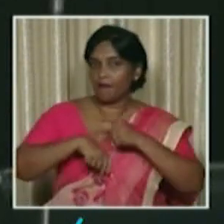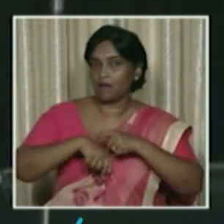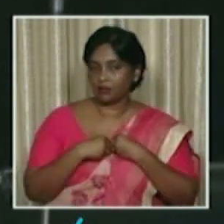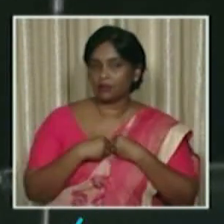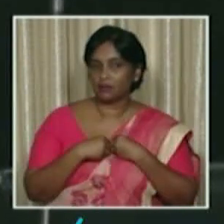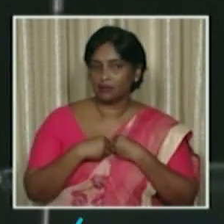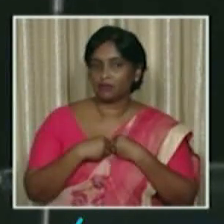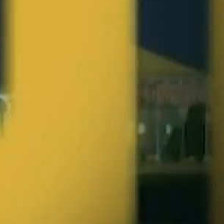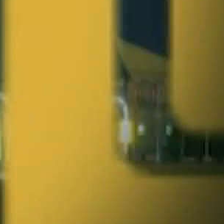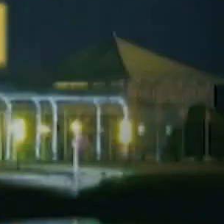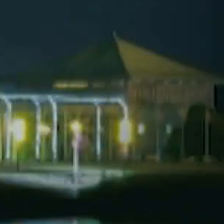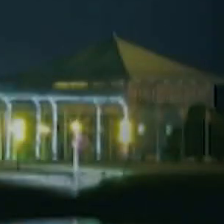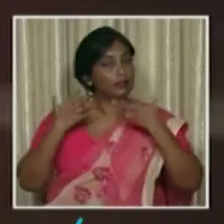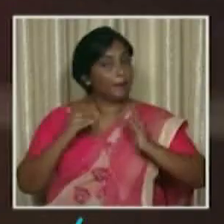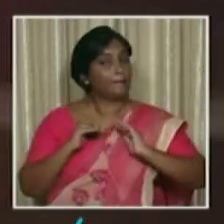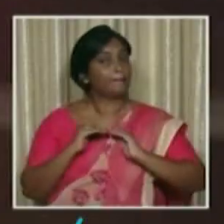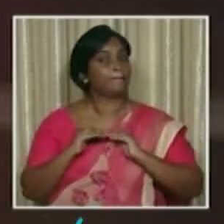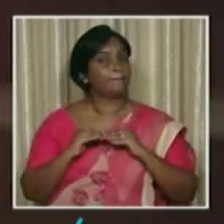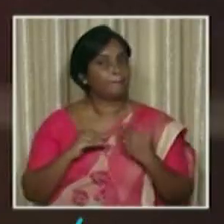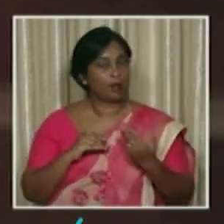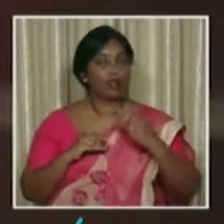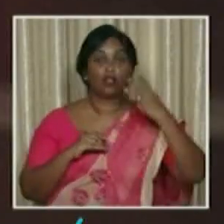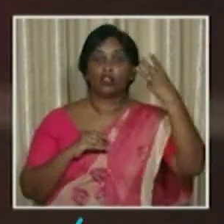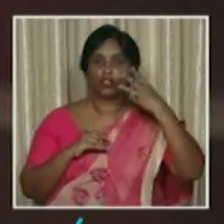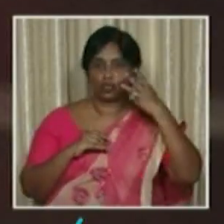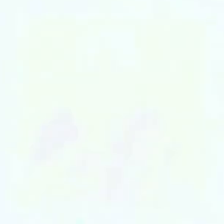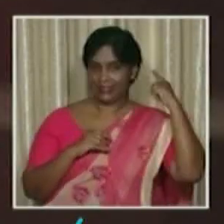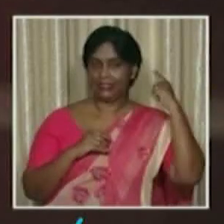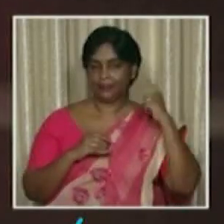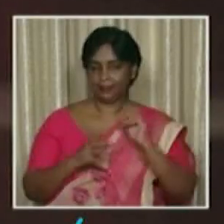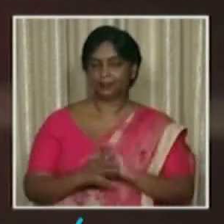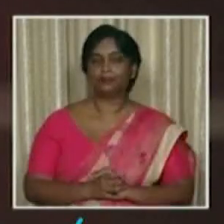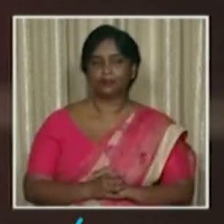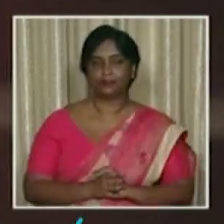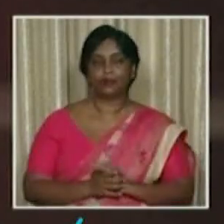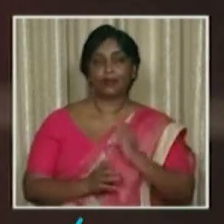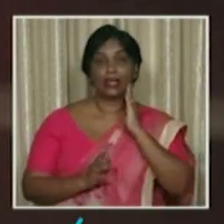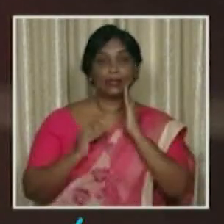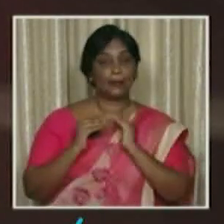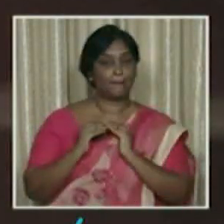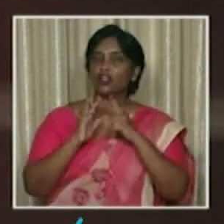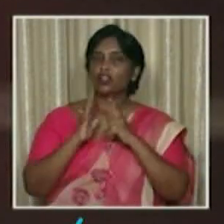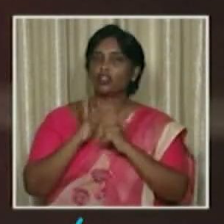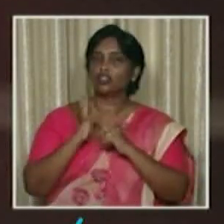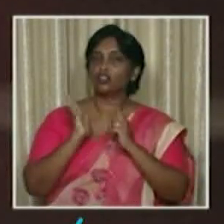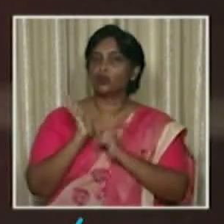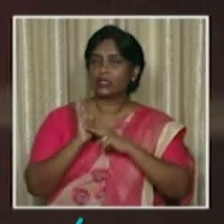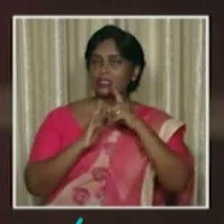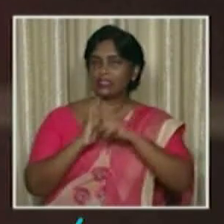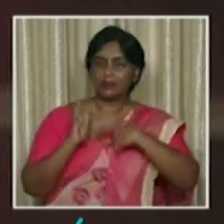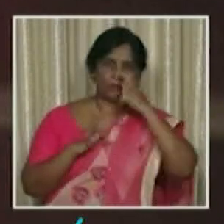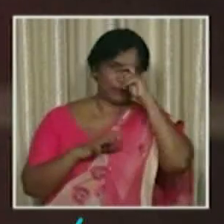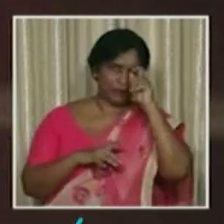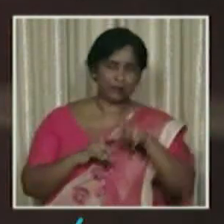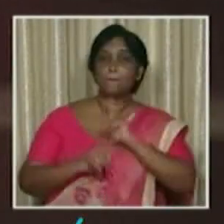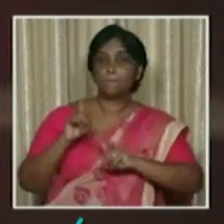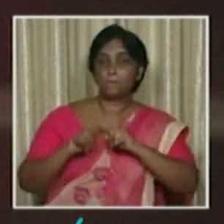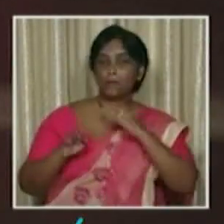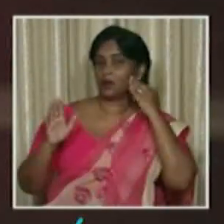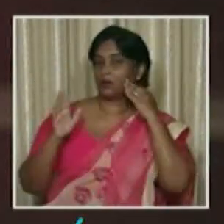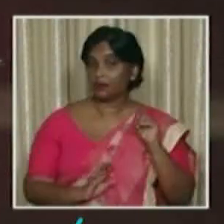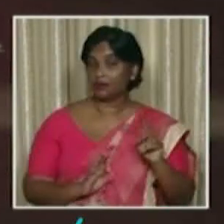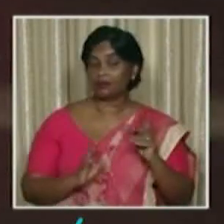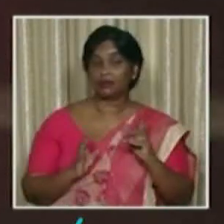ඒකට උත්තර දෙන්න තුන්වෙනිදා ඒ කියන්නේ ඊයේ දිනේදී Sunday Times පුවත්පතේ මේ පාර්ලිමේන්තු වාර්තාකරණය